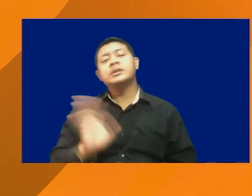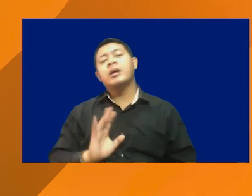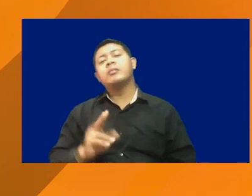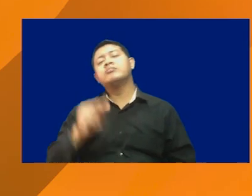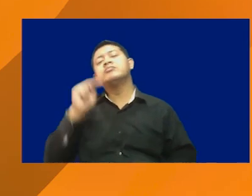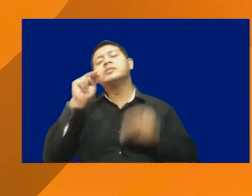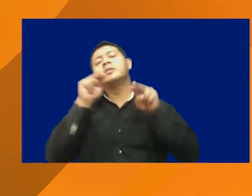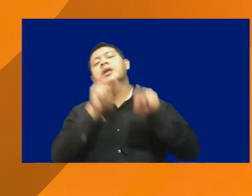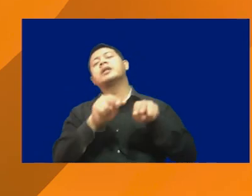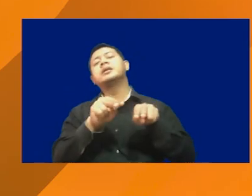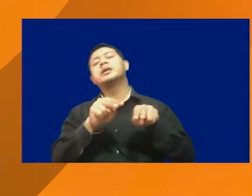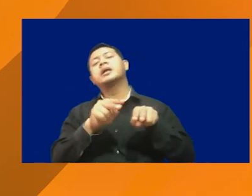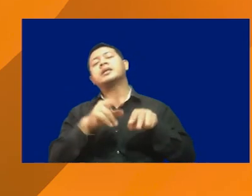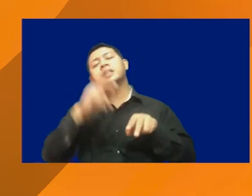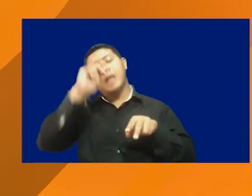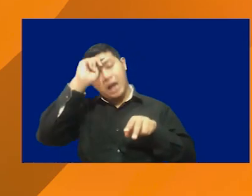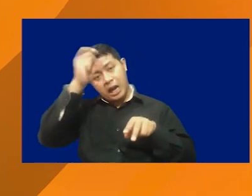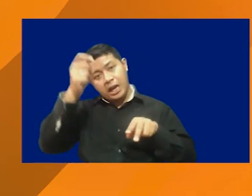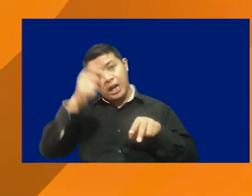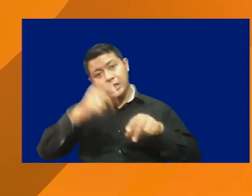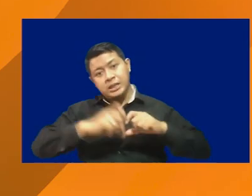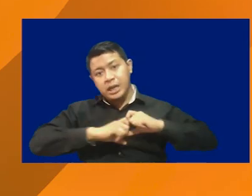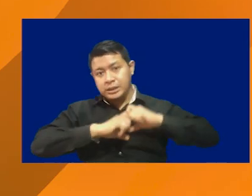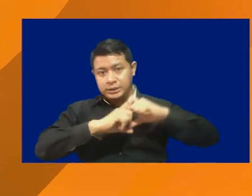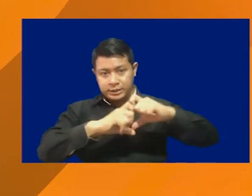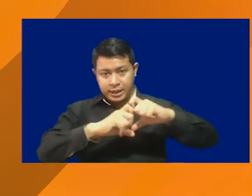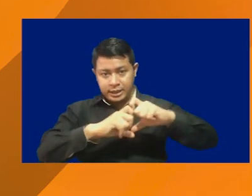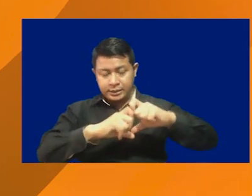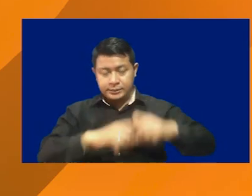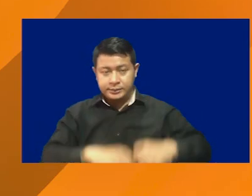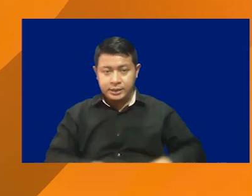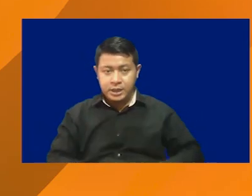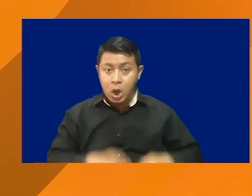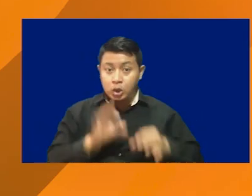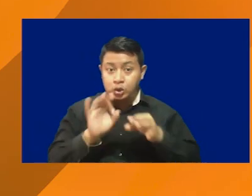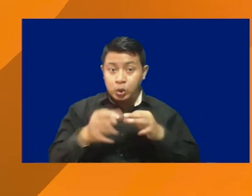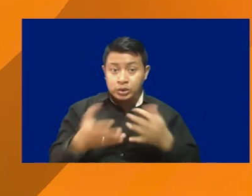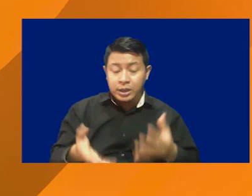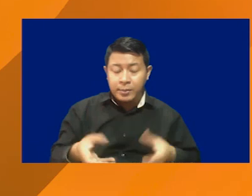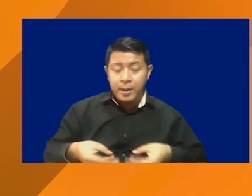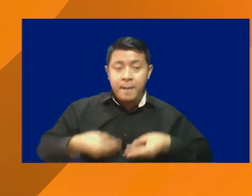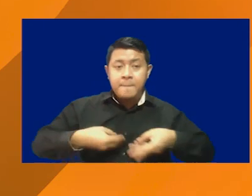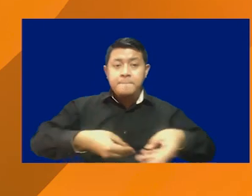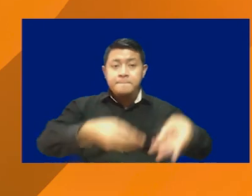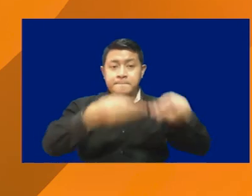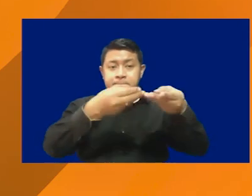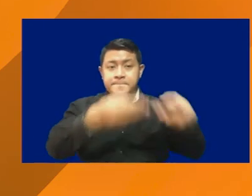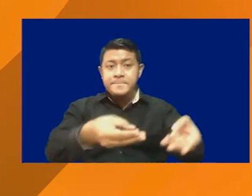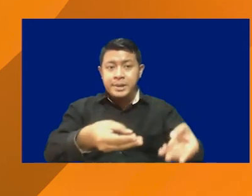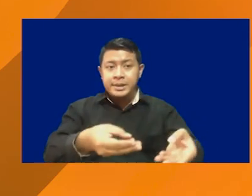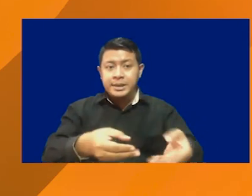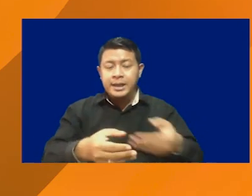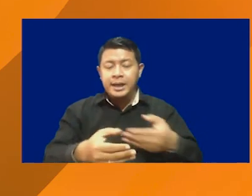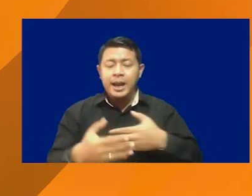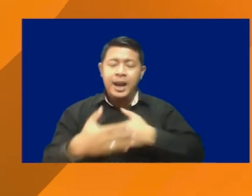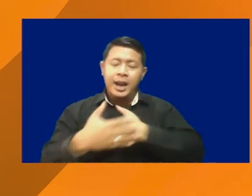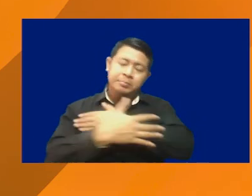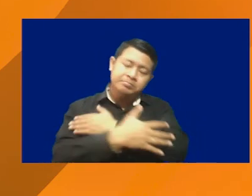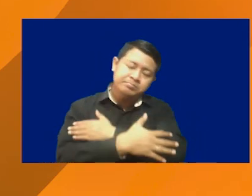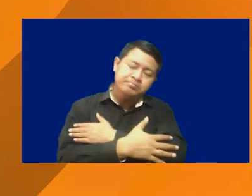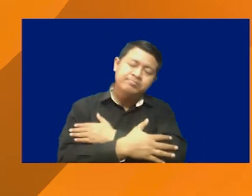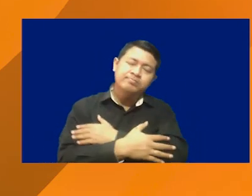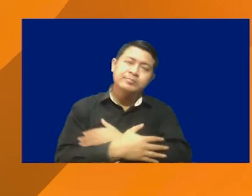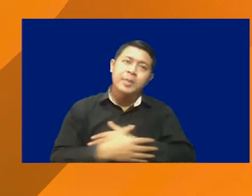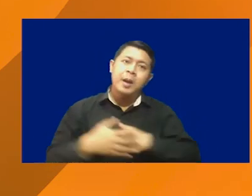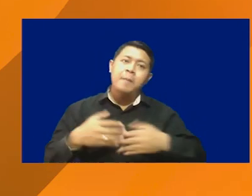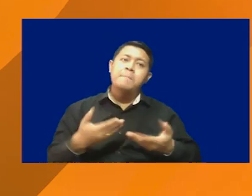Sebabnya apa? Karena tidak diperhatikan, tidak dihargai, dan tidak dicintai. Solusinya apa? Berilah